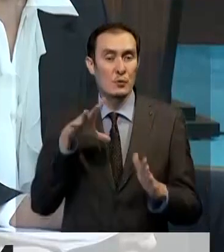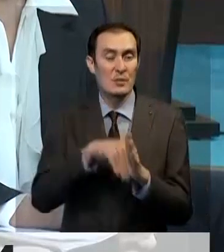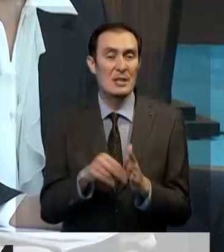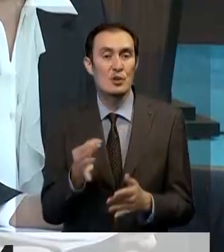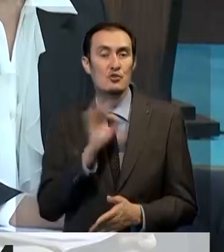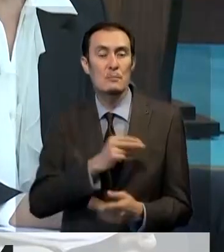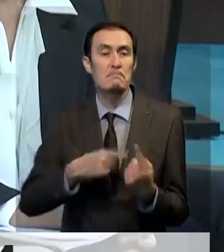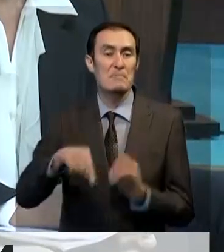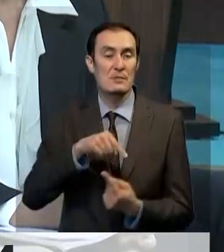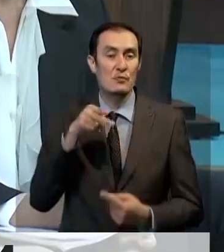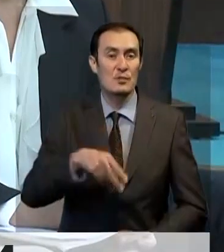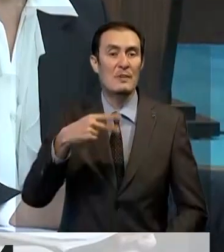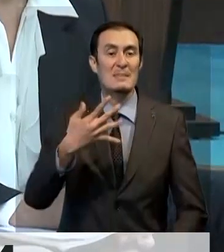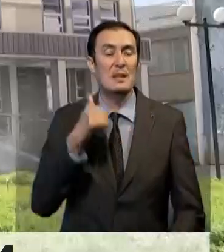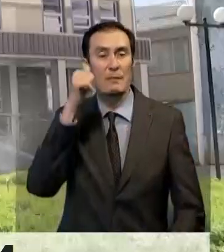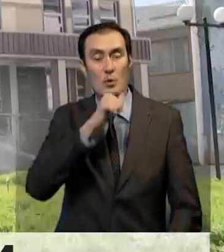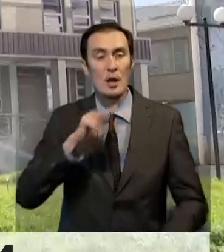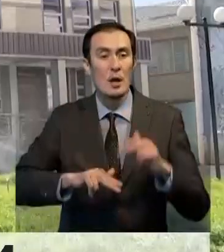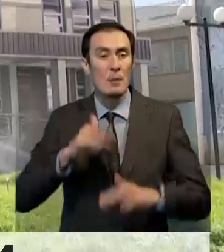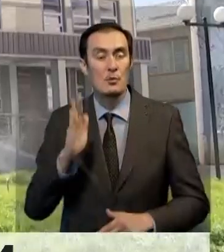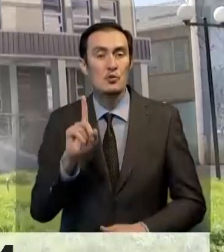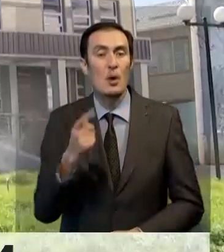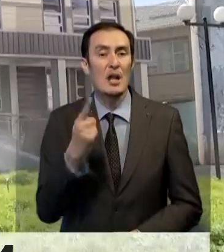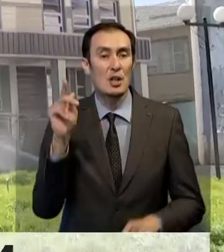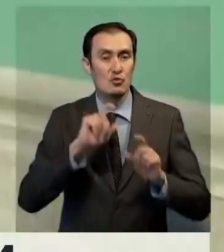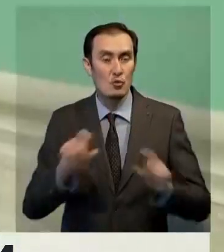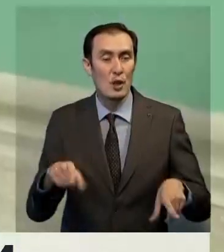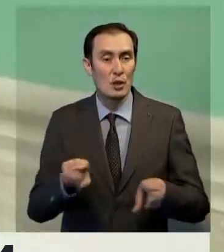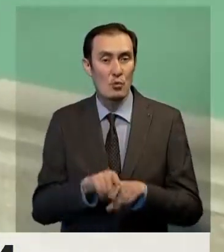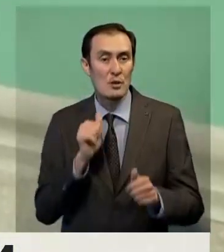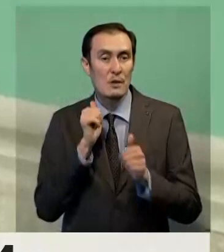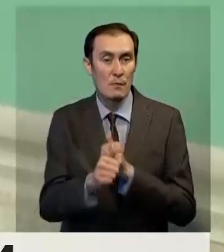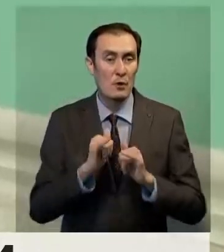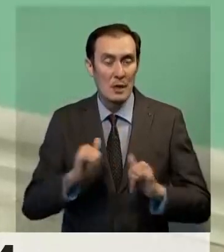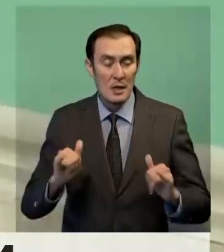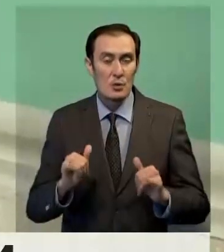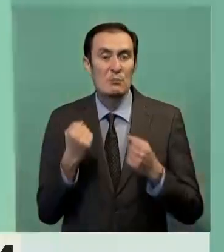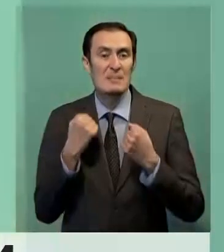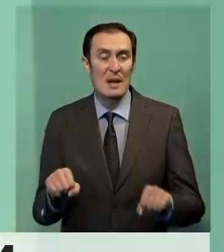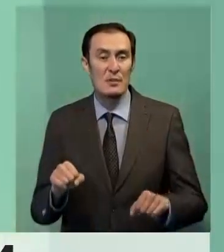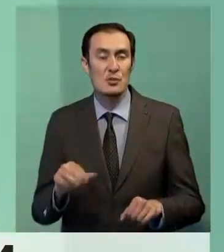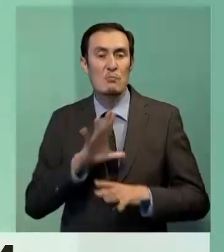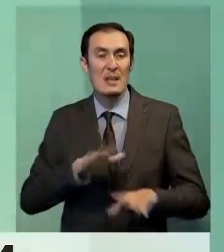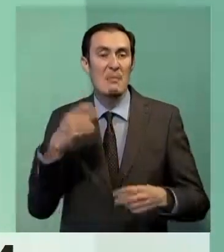счет бизнеса. До 2025 года построят 101 школу. Такой рывок уже позволил избавиться от